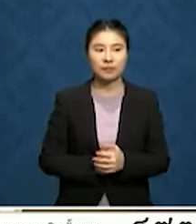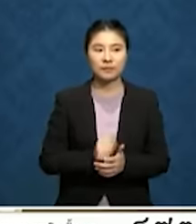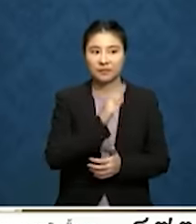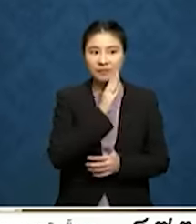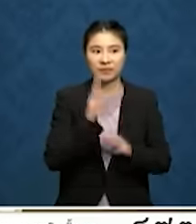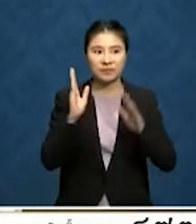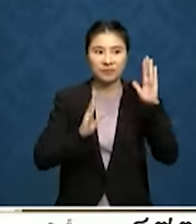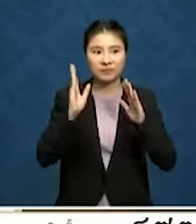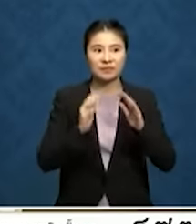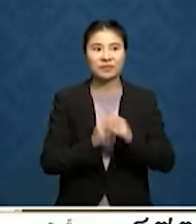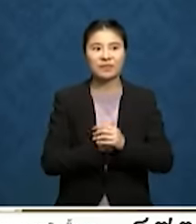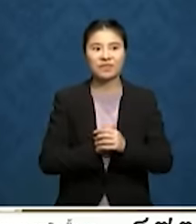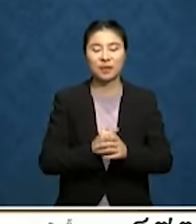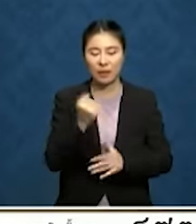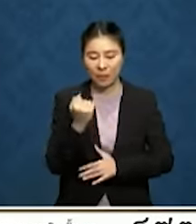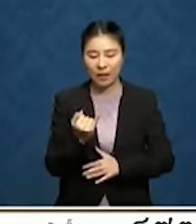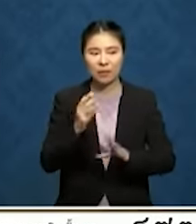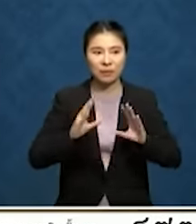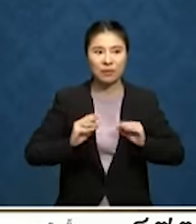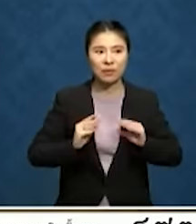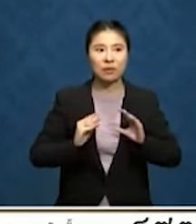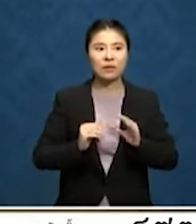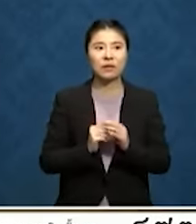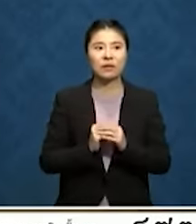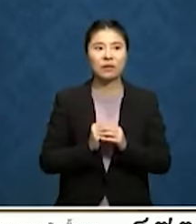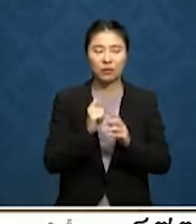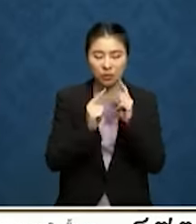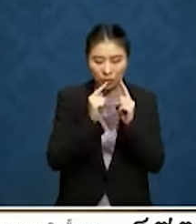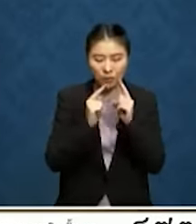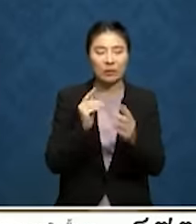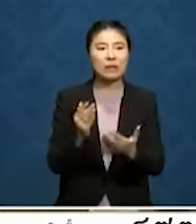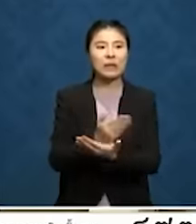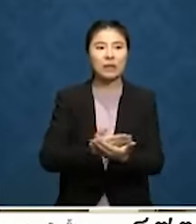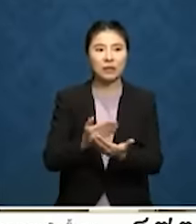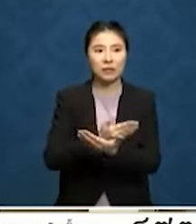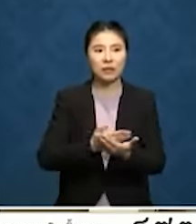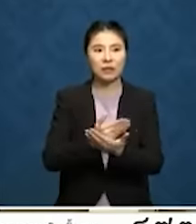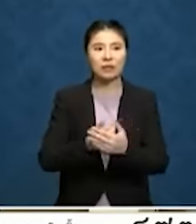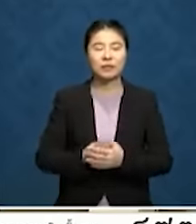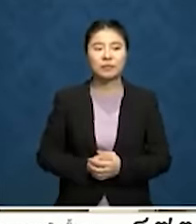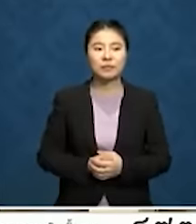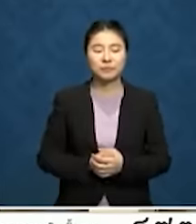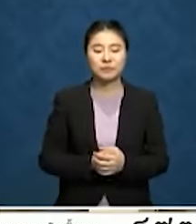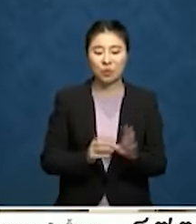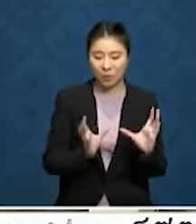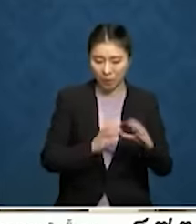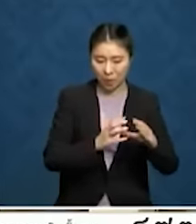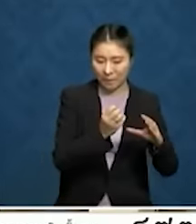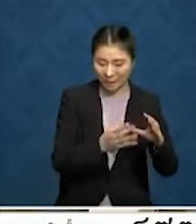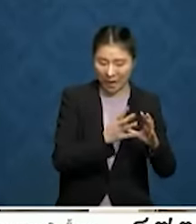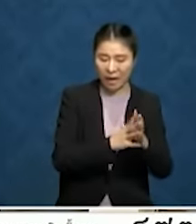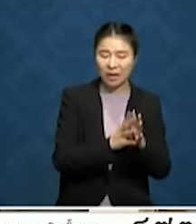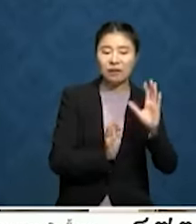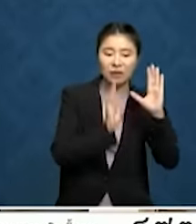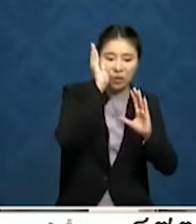มก็ยอม การลองปัญญาครับเราหารือสภานี่มันต้องมีการหารือเสียงข้างมากหรือเสียงอะ